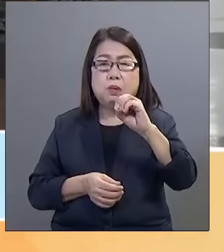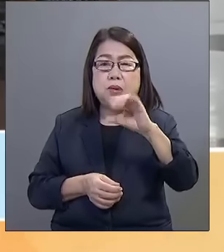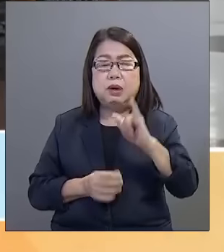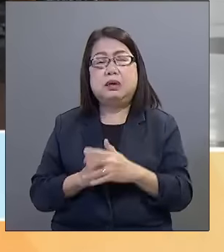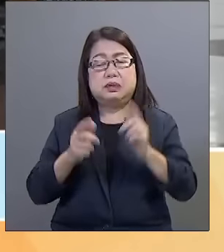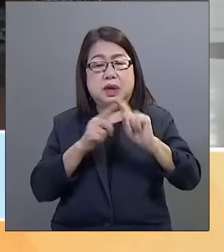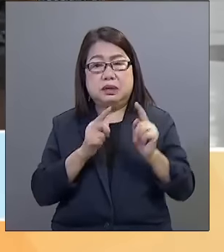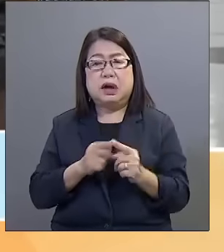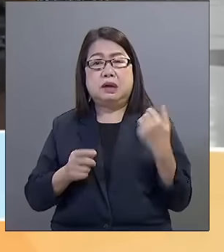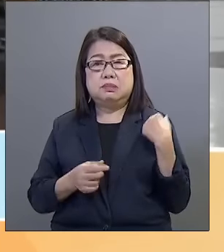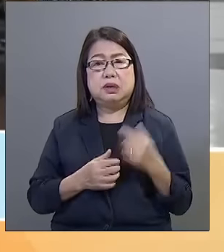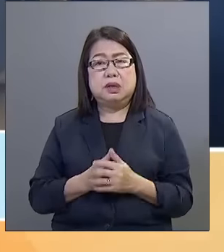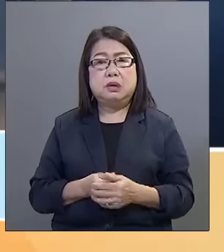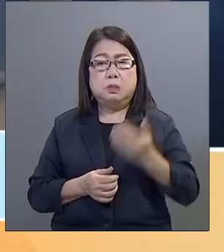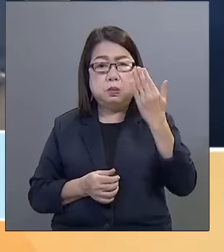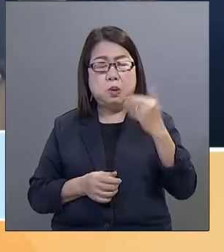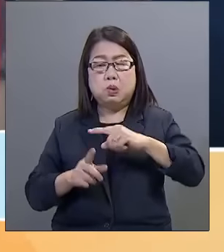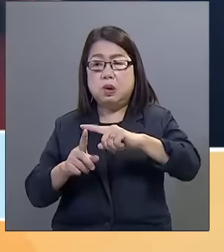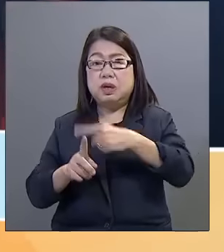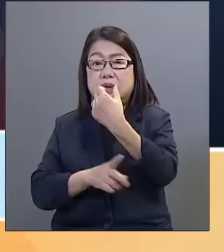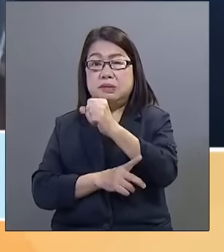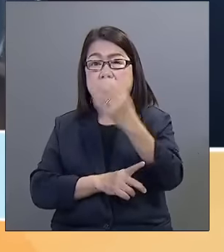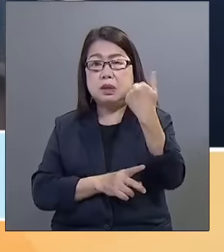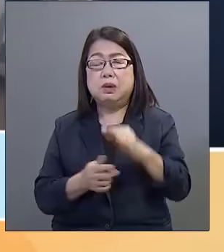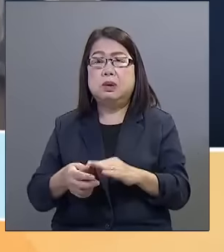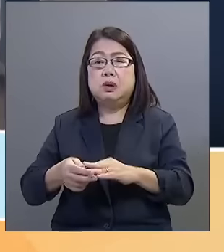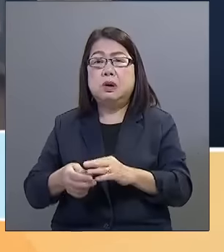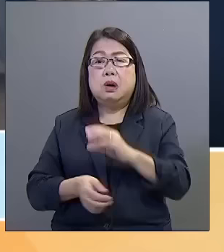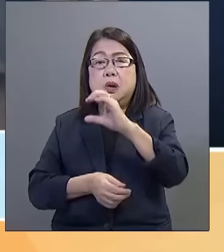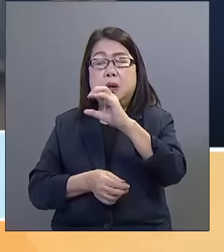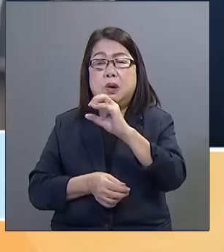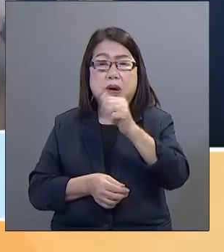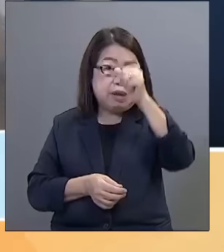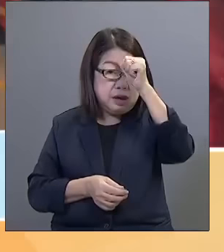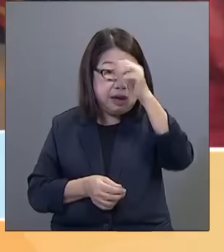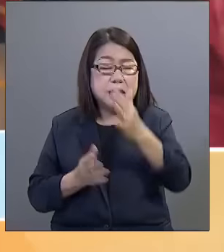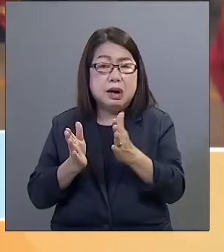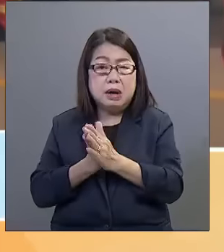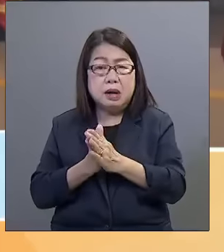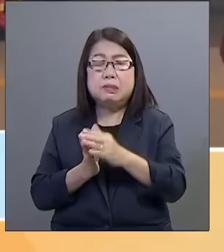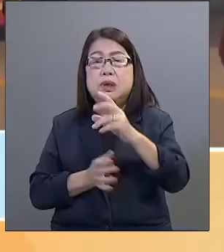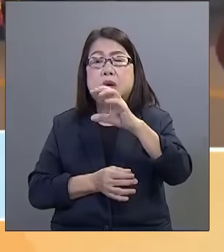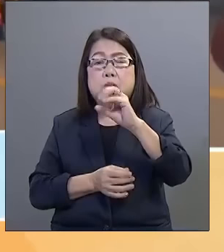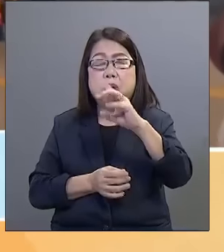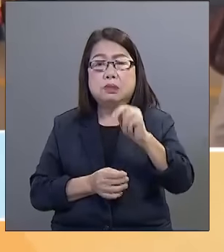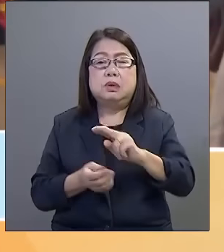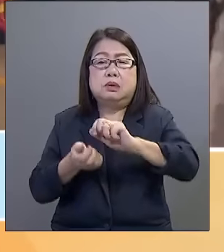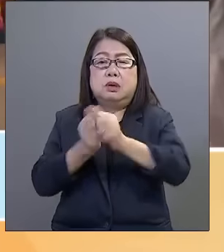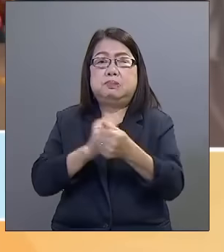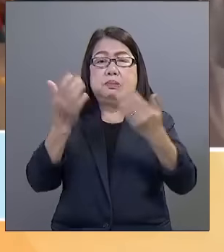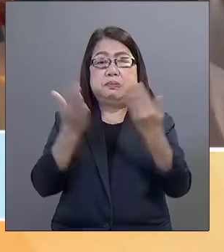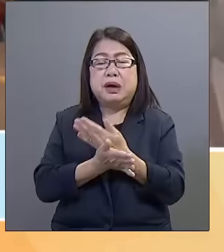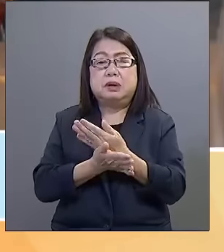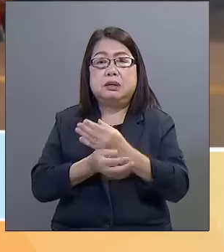เนี่ยตุลาคมที่ผ่านมาเนี่ยฮะจะมีการแตกเป็นลูกสายพันธุ์ย่อยขึ้นมาซึ่งเราเรียกว่าซุปโอเมกรอน